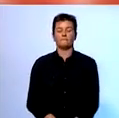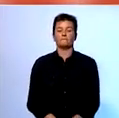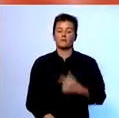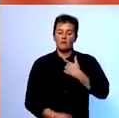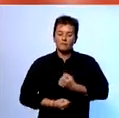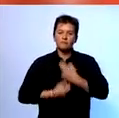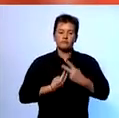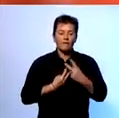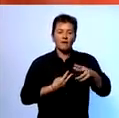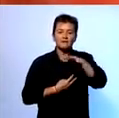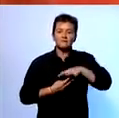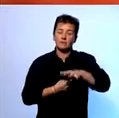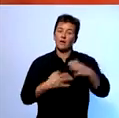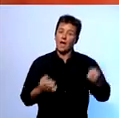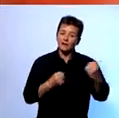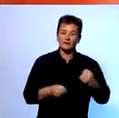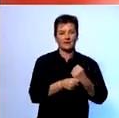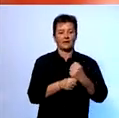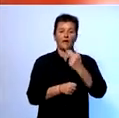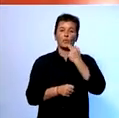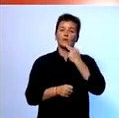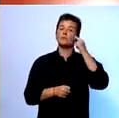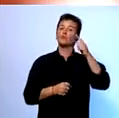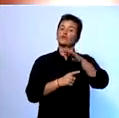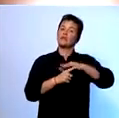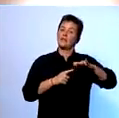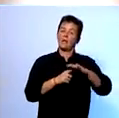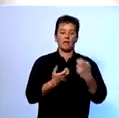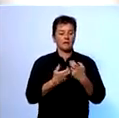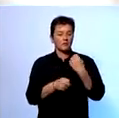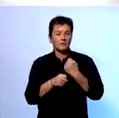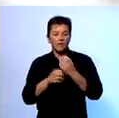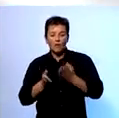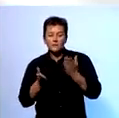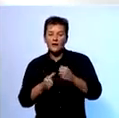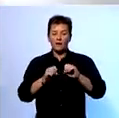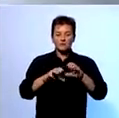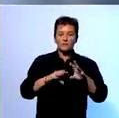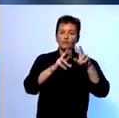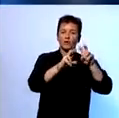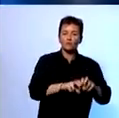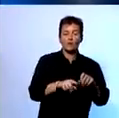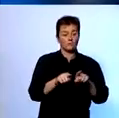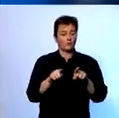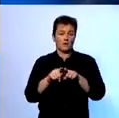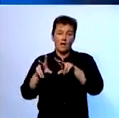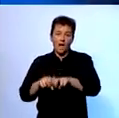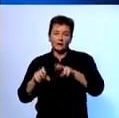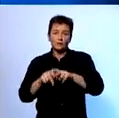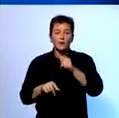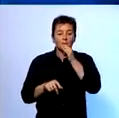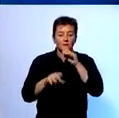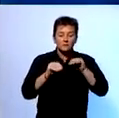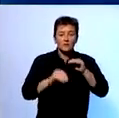ceux dont l'activité est utile à la siété personnel des hôpitaux et de l'enseignement chercheurs mais aussi petits paysans commerçants et